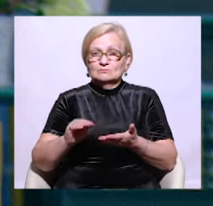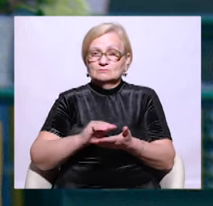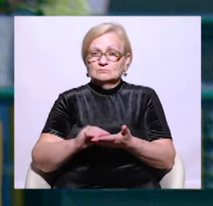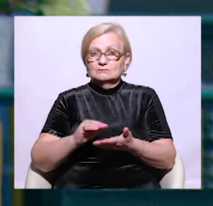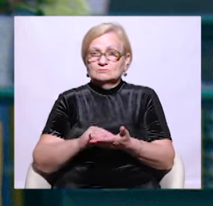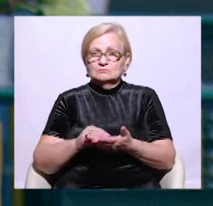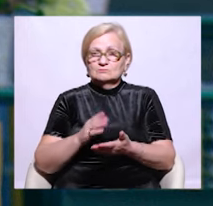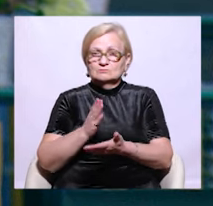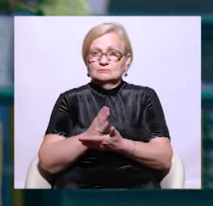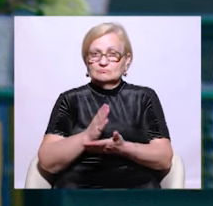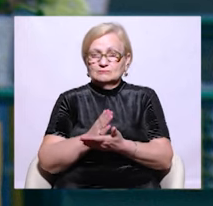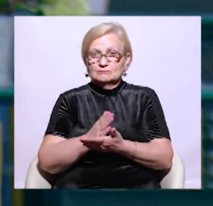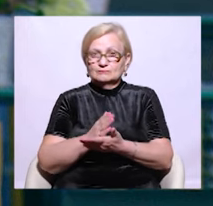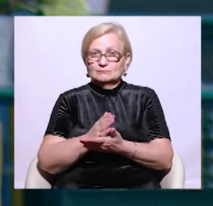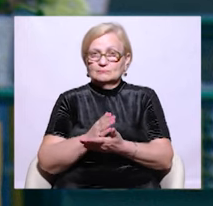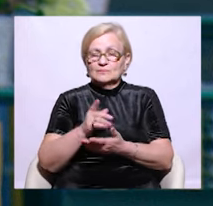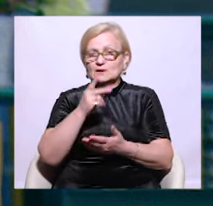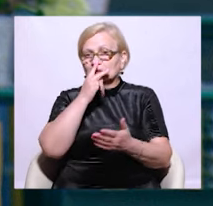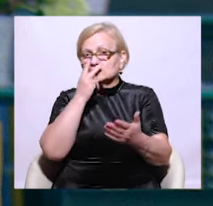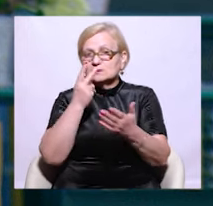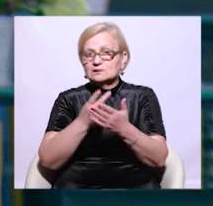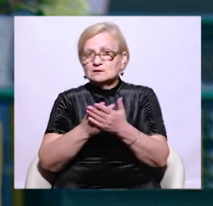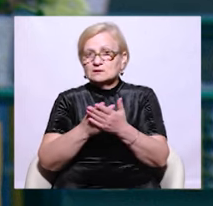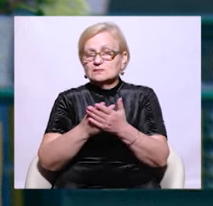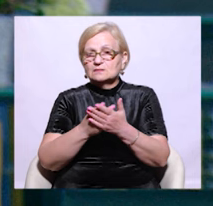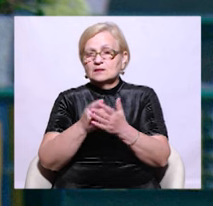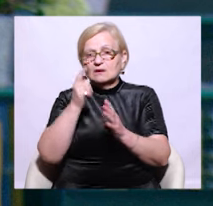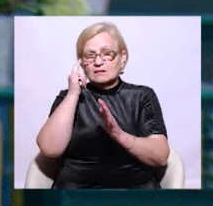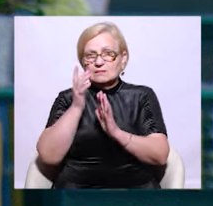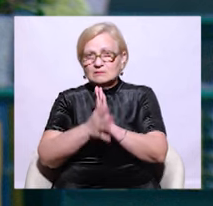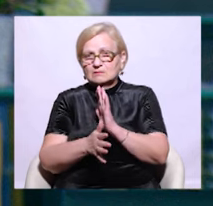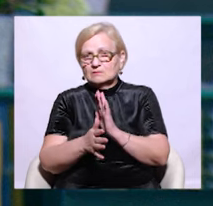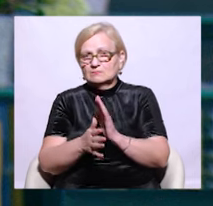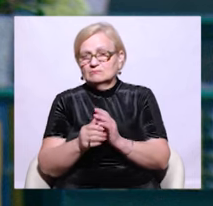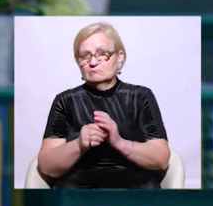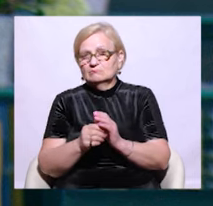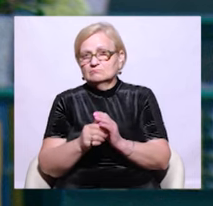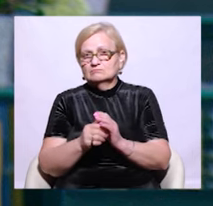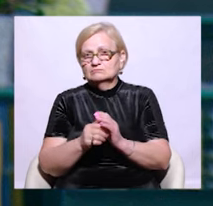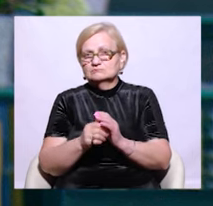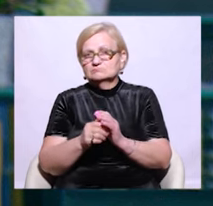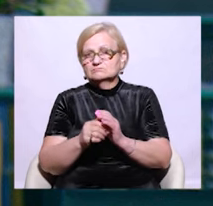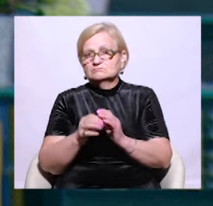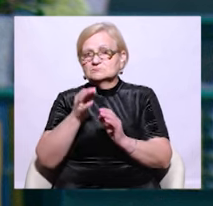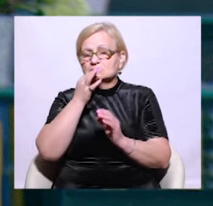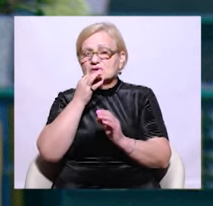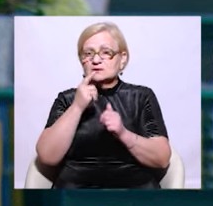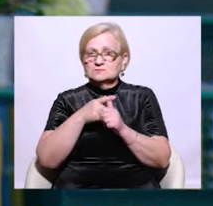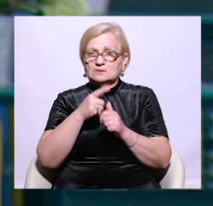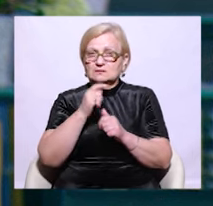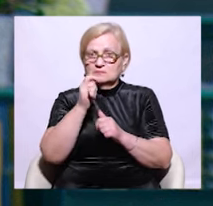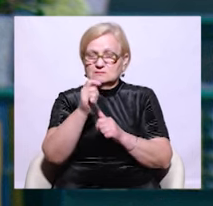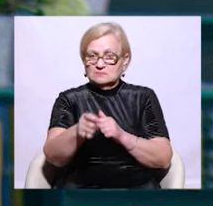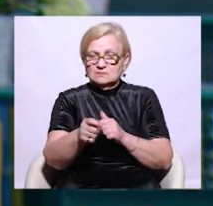მწერლობა ეს არის დანახვა, შეცნობა და შემდეგ სახელის დარქმევა